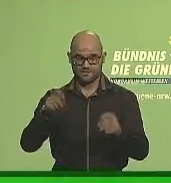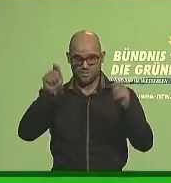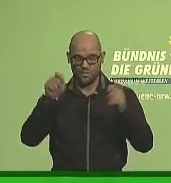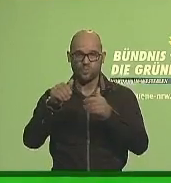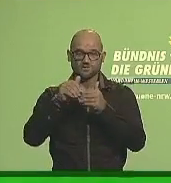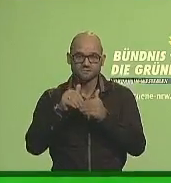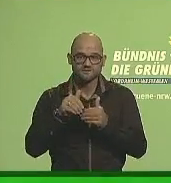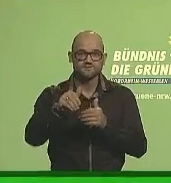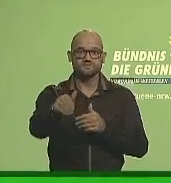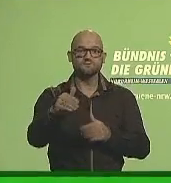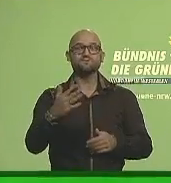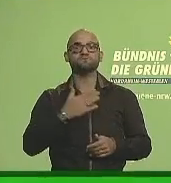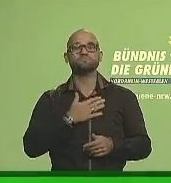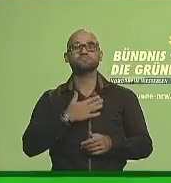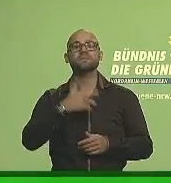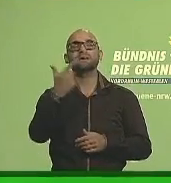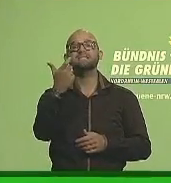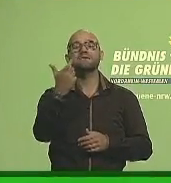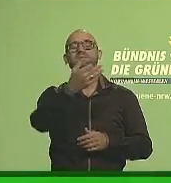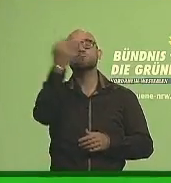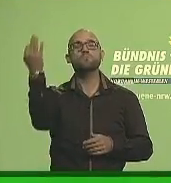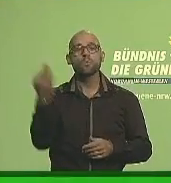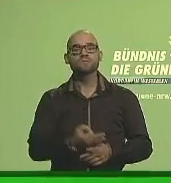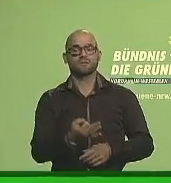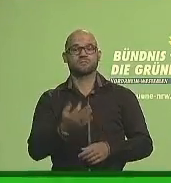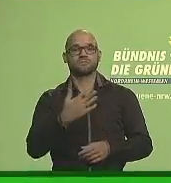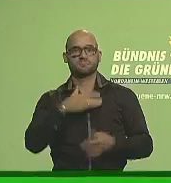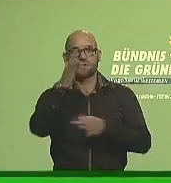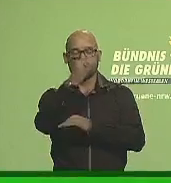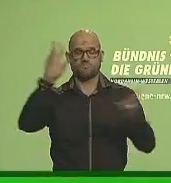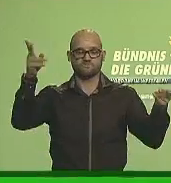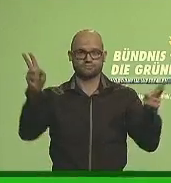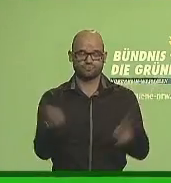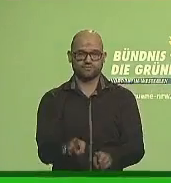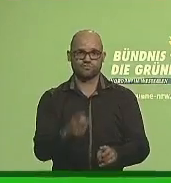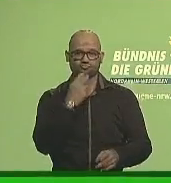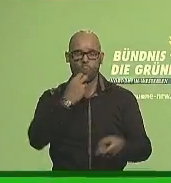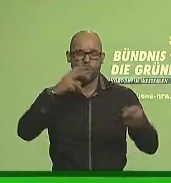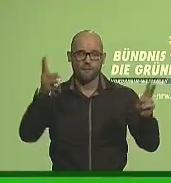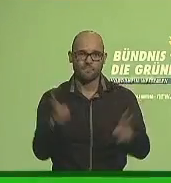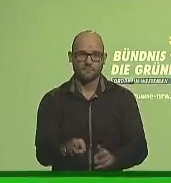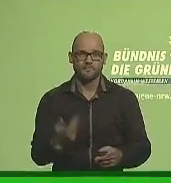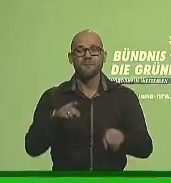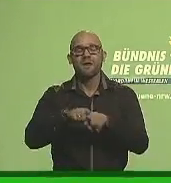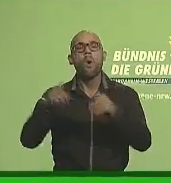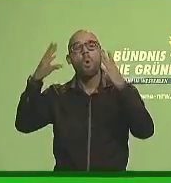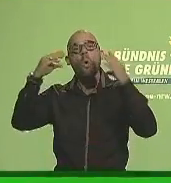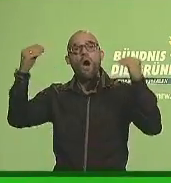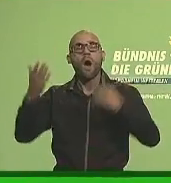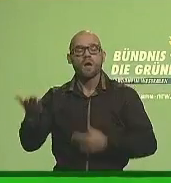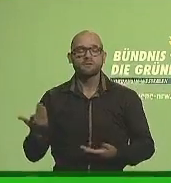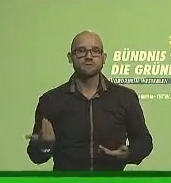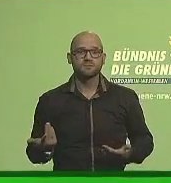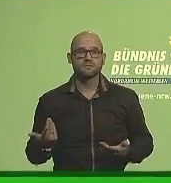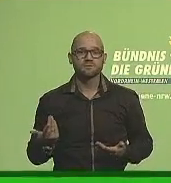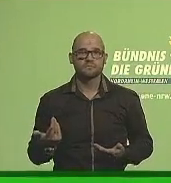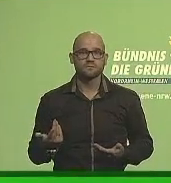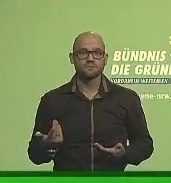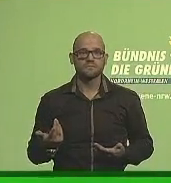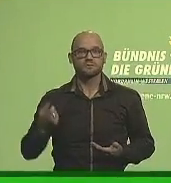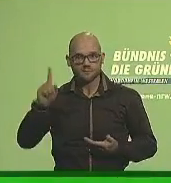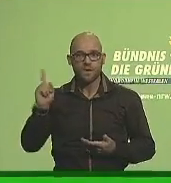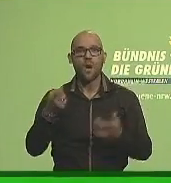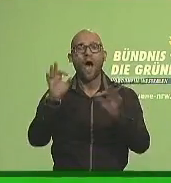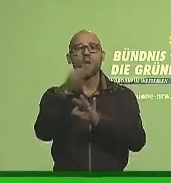Atomstroms um fast 20% in Deutschland gemacht. Aber ebenso die Niederlande, die haben auch